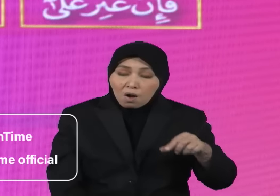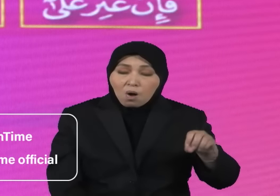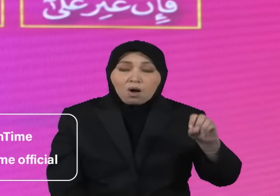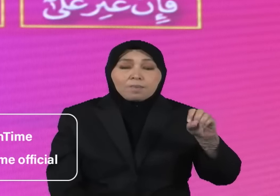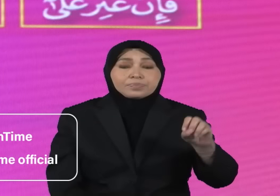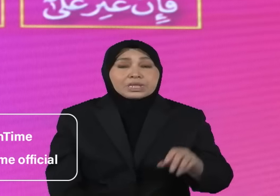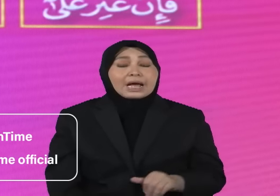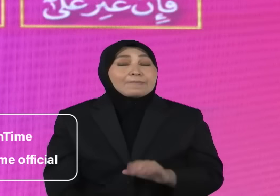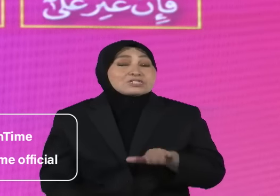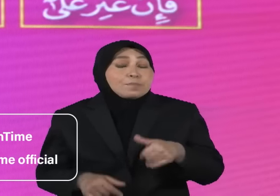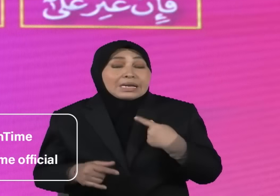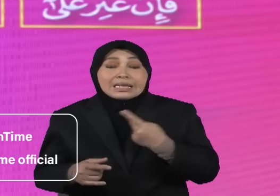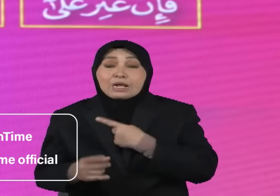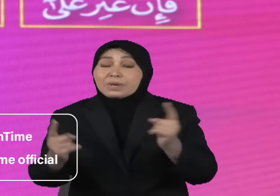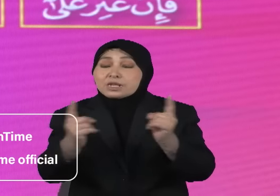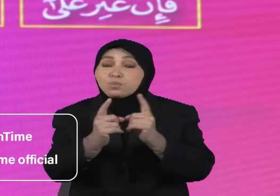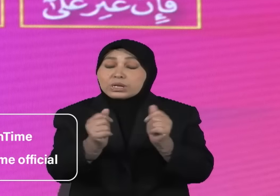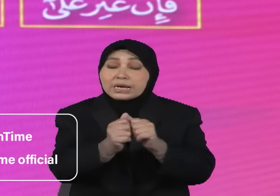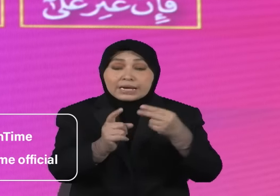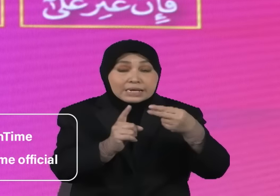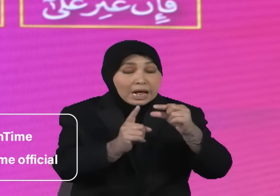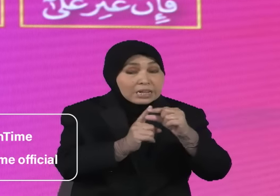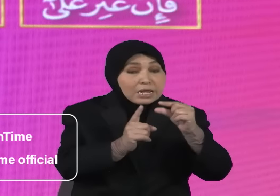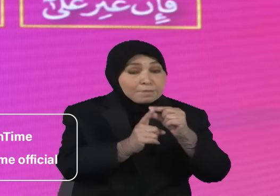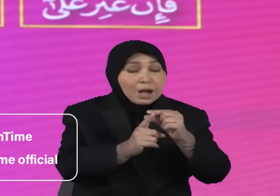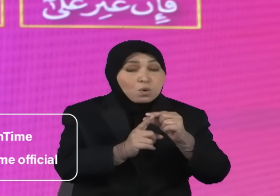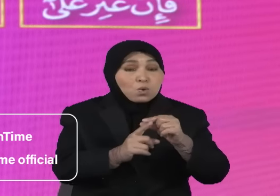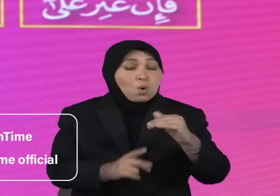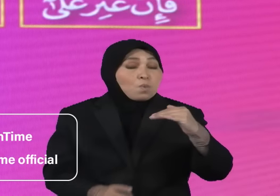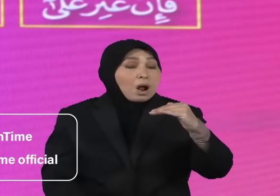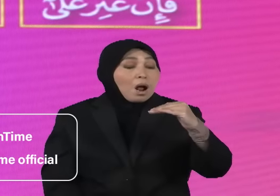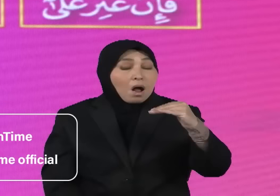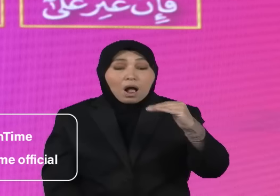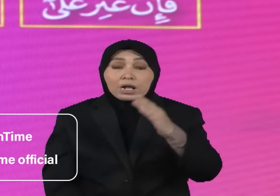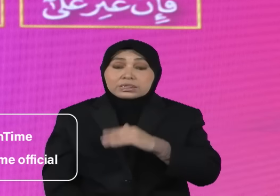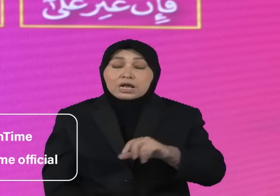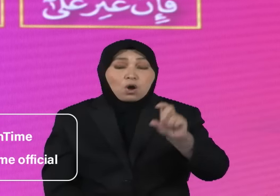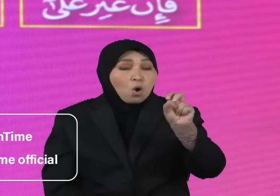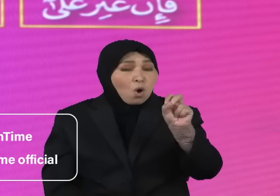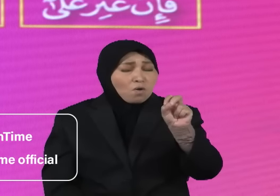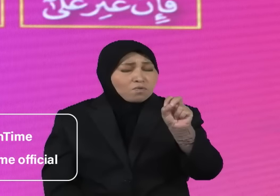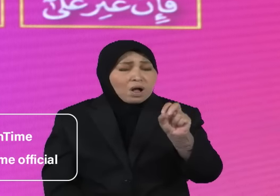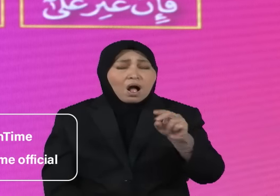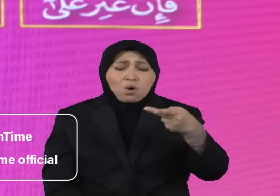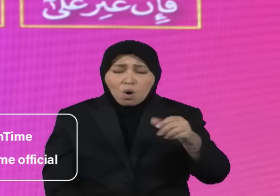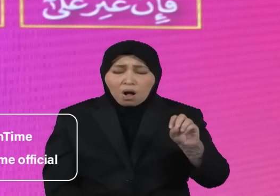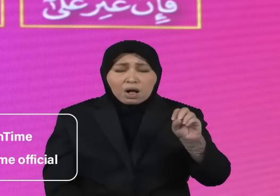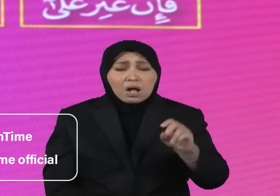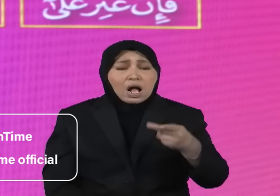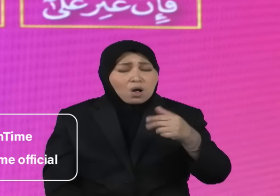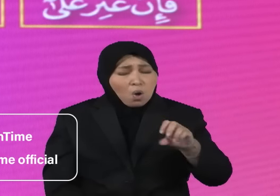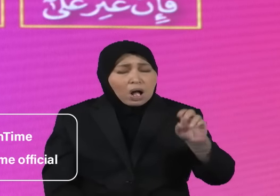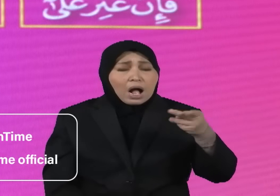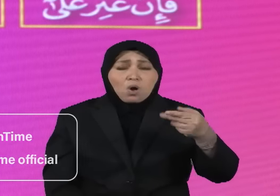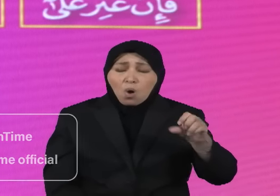istahaqqa. Macam mana kita bertemu dengan kalimah huruf ha dan qaf yang bersadu qaf. Banyak kan? Haqqa. Kita banyak jumpa haqqa,